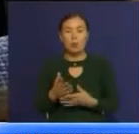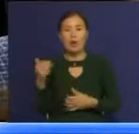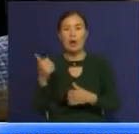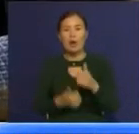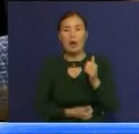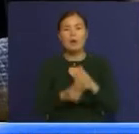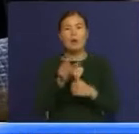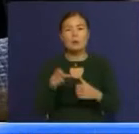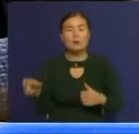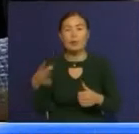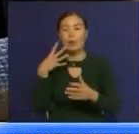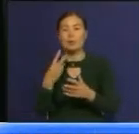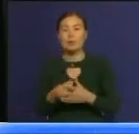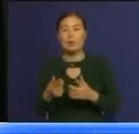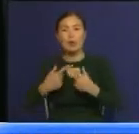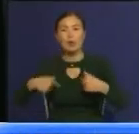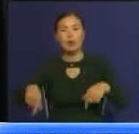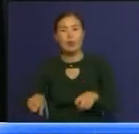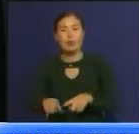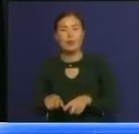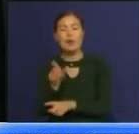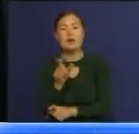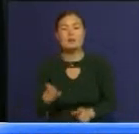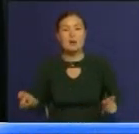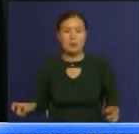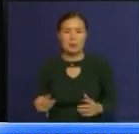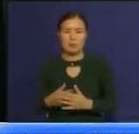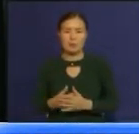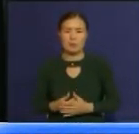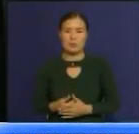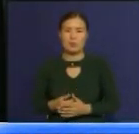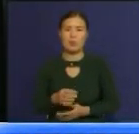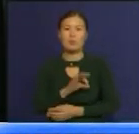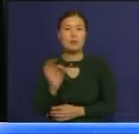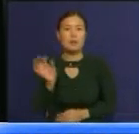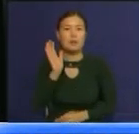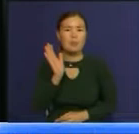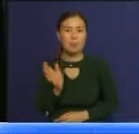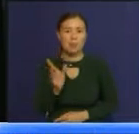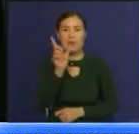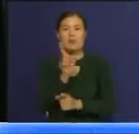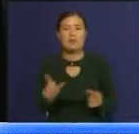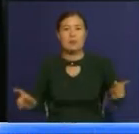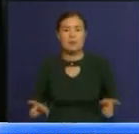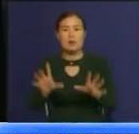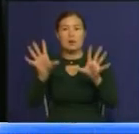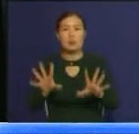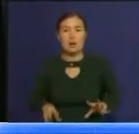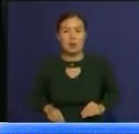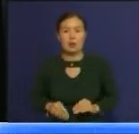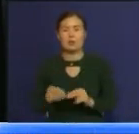кісі өзінің ұжымында, әр бір азаматқа жетсе жақсы болады. Бұның барлығы азаматтардың